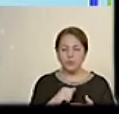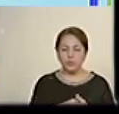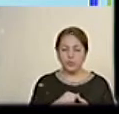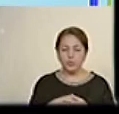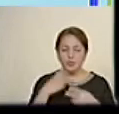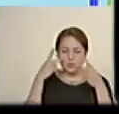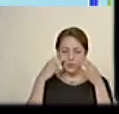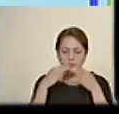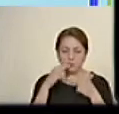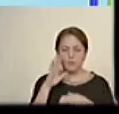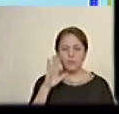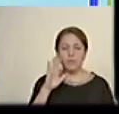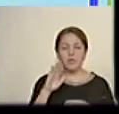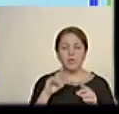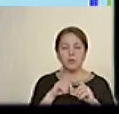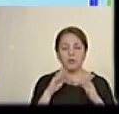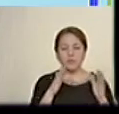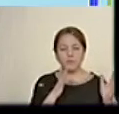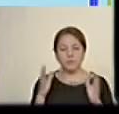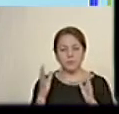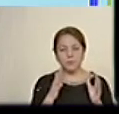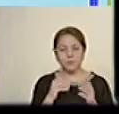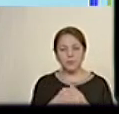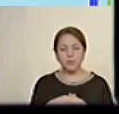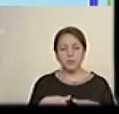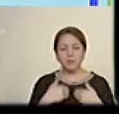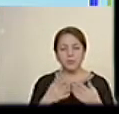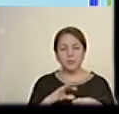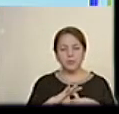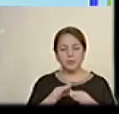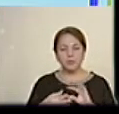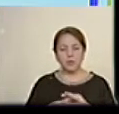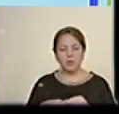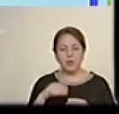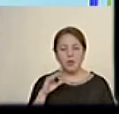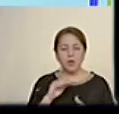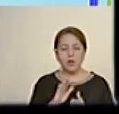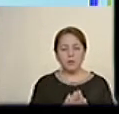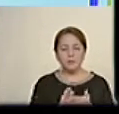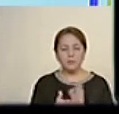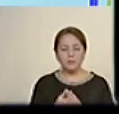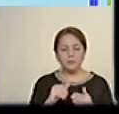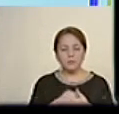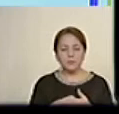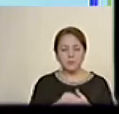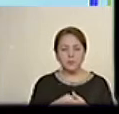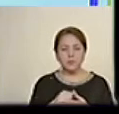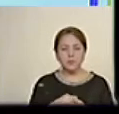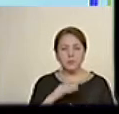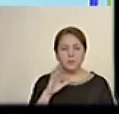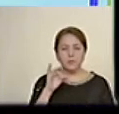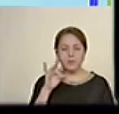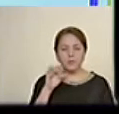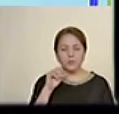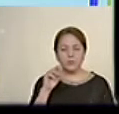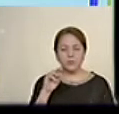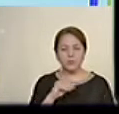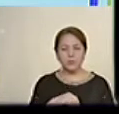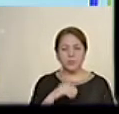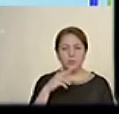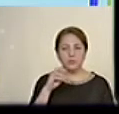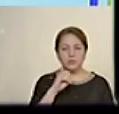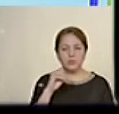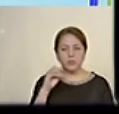Как видим, в данном предложении обстоятельства причины выражено деепричастным оборотом «заснув